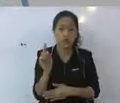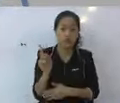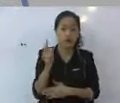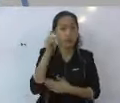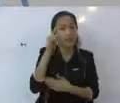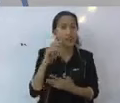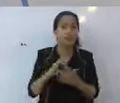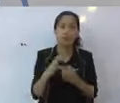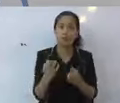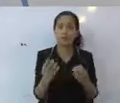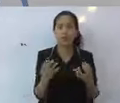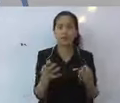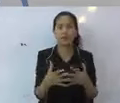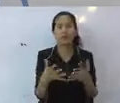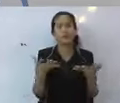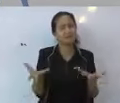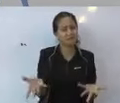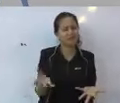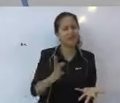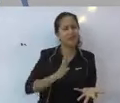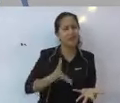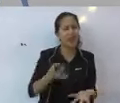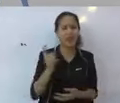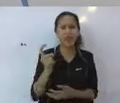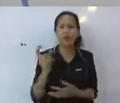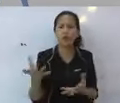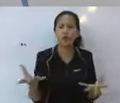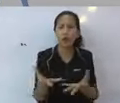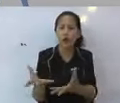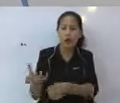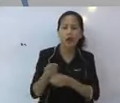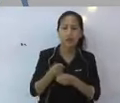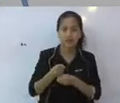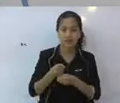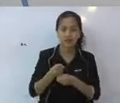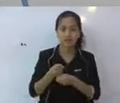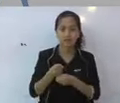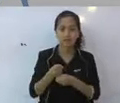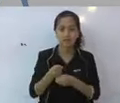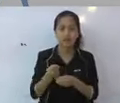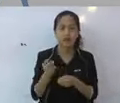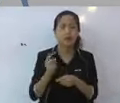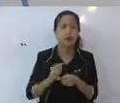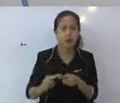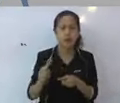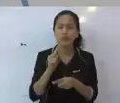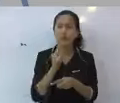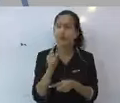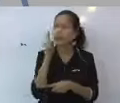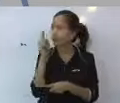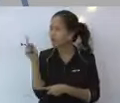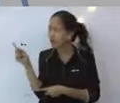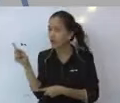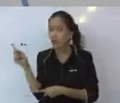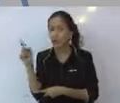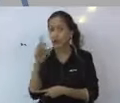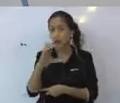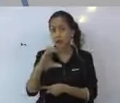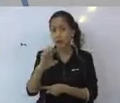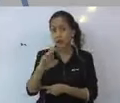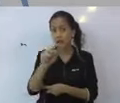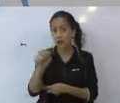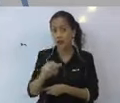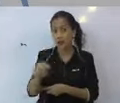Pero, ilang beses rin naman na nasabi ni Ma'am Ses dito na dapat, yun yung sabi nga, yan yung mga dapat natin. Sabi